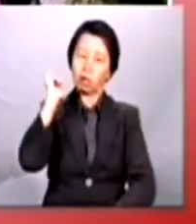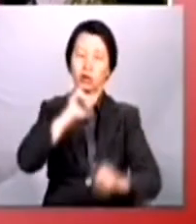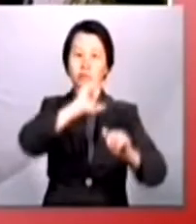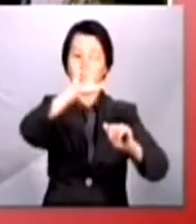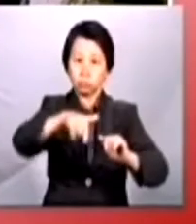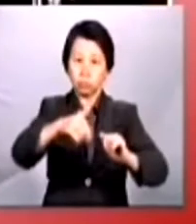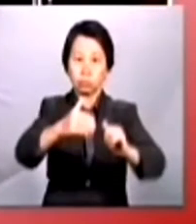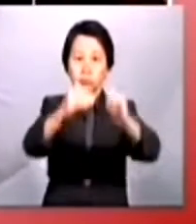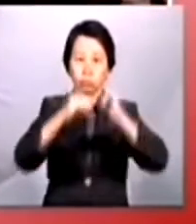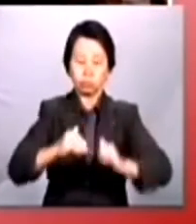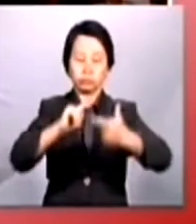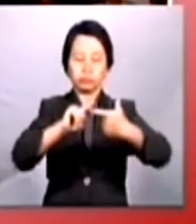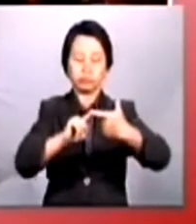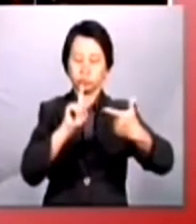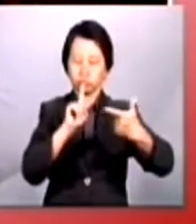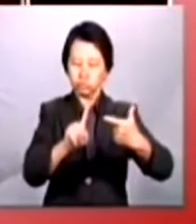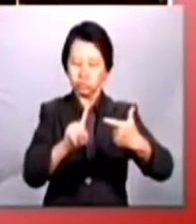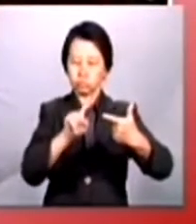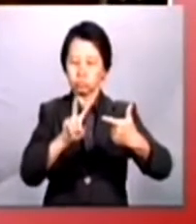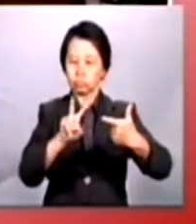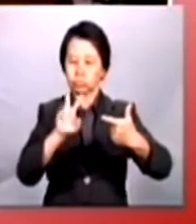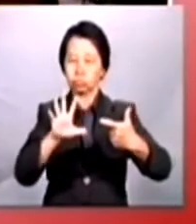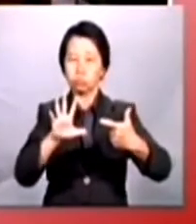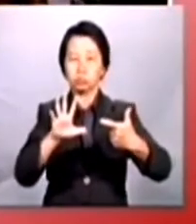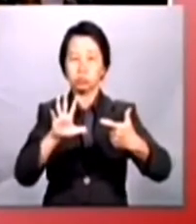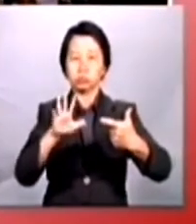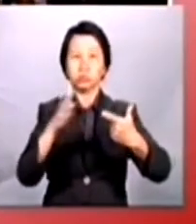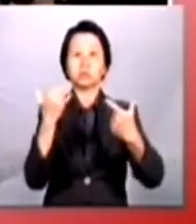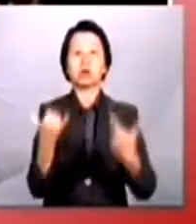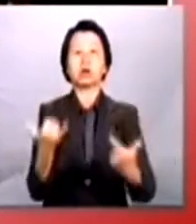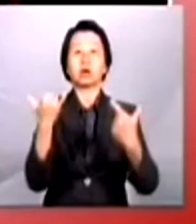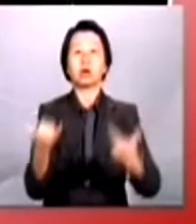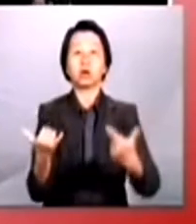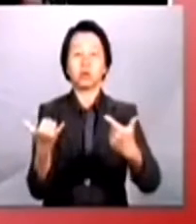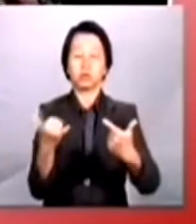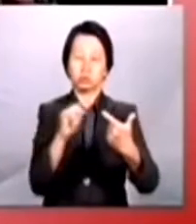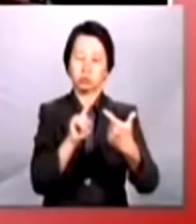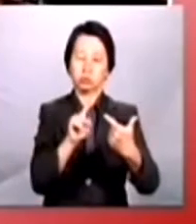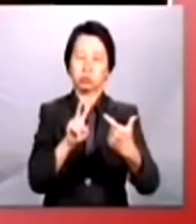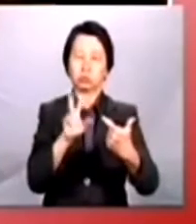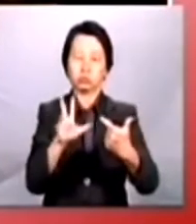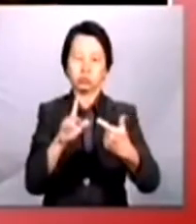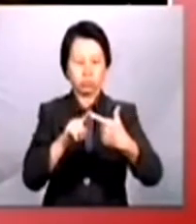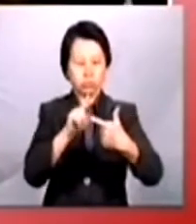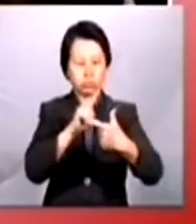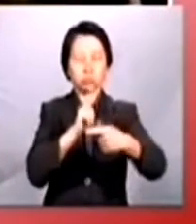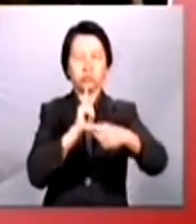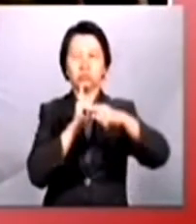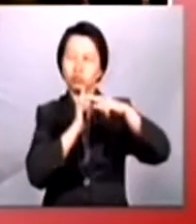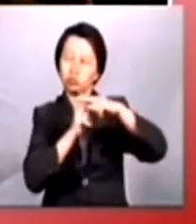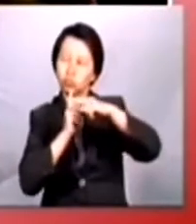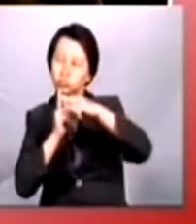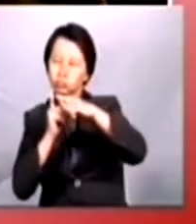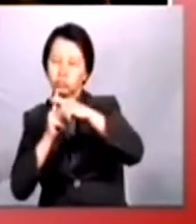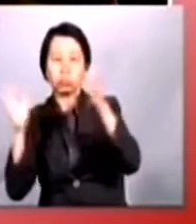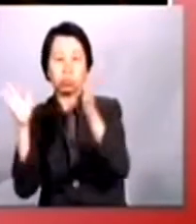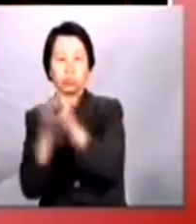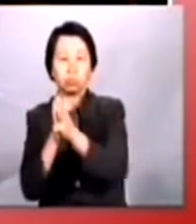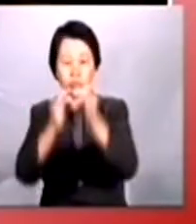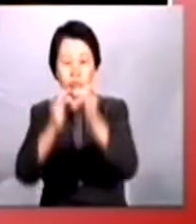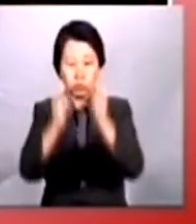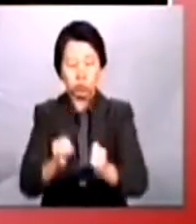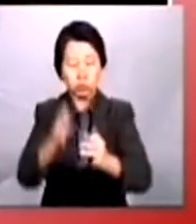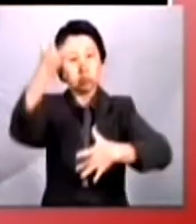disusuli 125 cc baru pada hari ini menjadikan jumlah keseluruhan individu